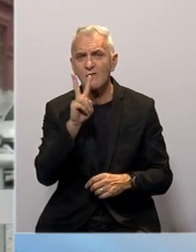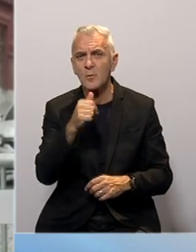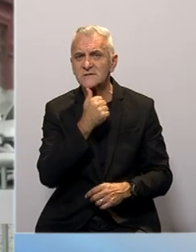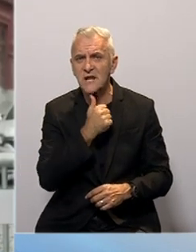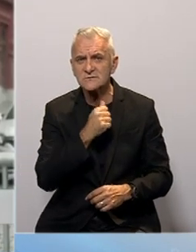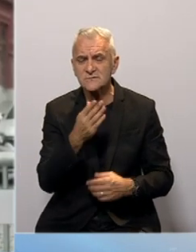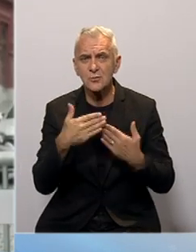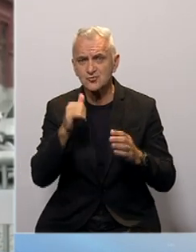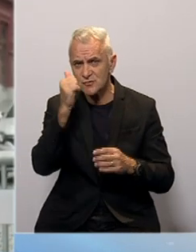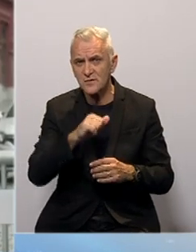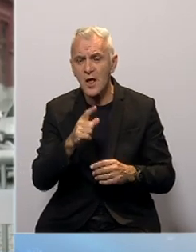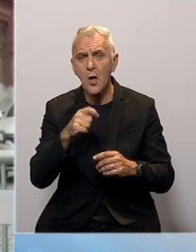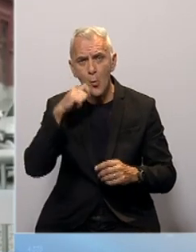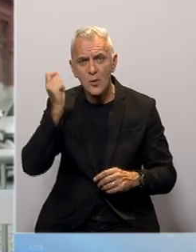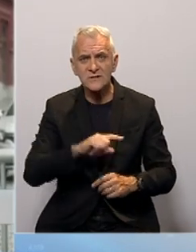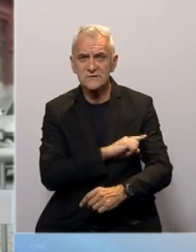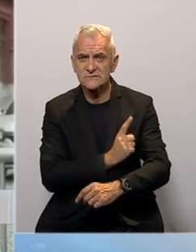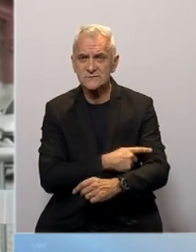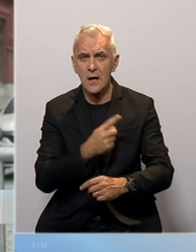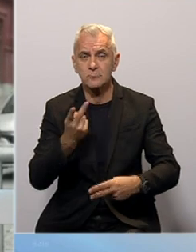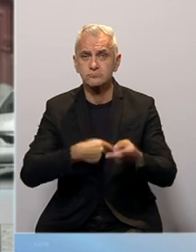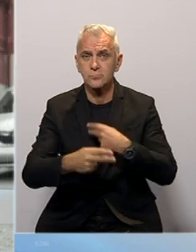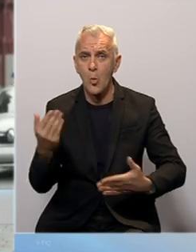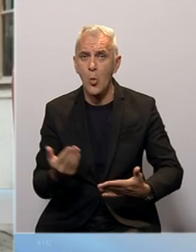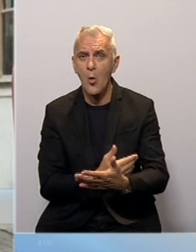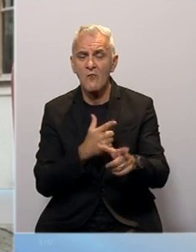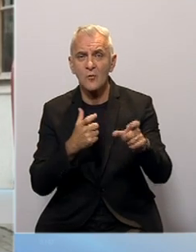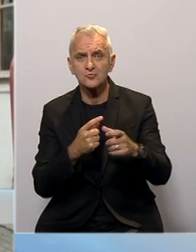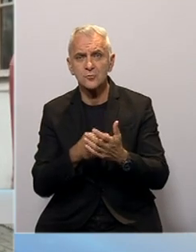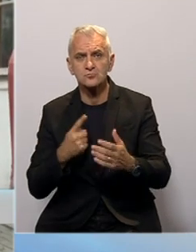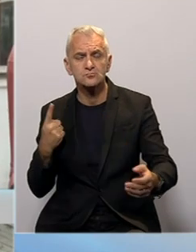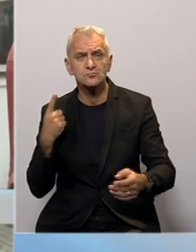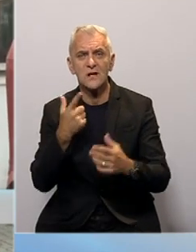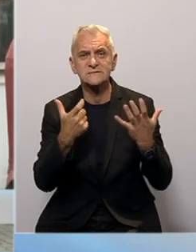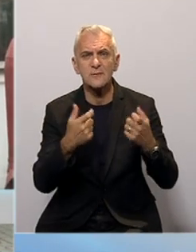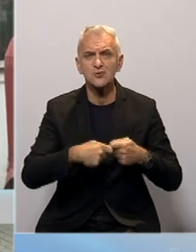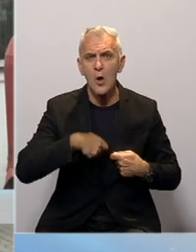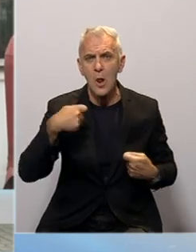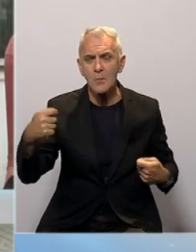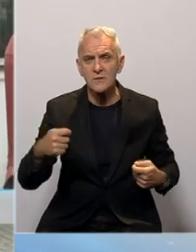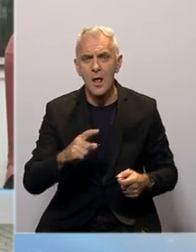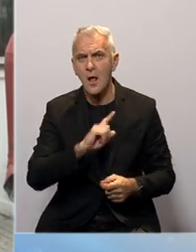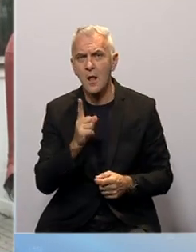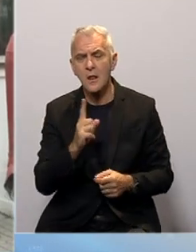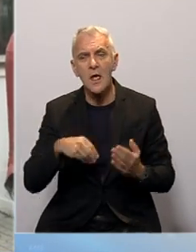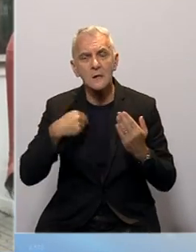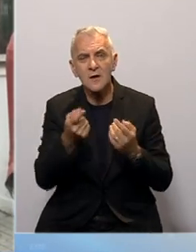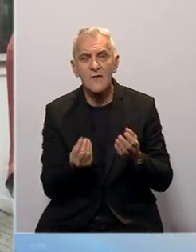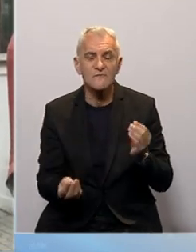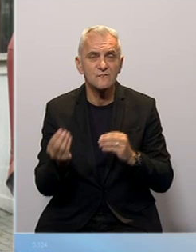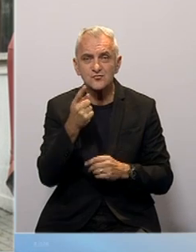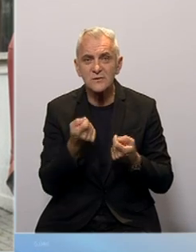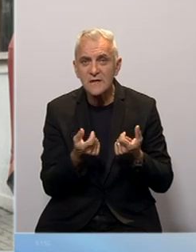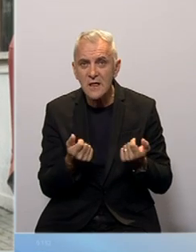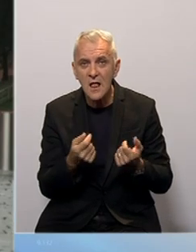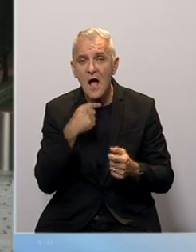otkrio je u četvrtak da su ukrajinske snage proizvele novo oružje, čiji je domet 700 km. Nije iznio više detalja, osim što je rekao da